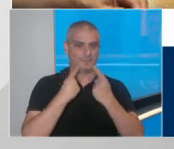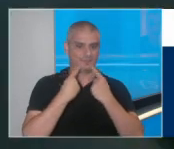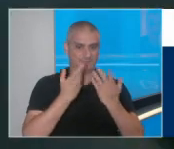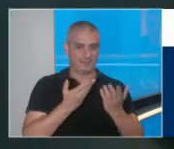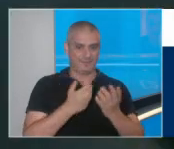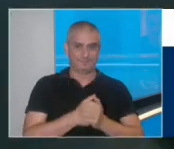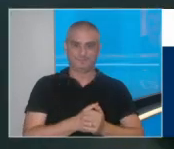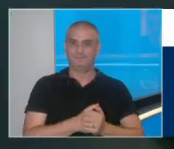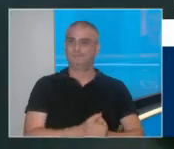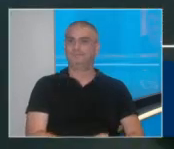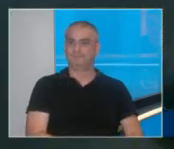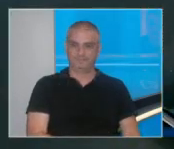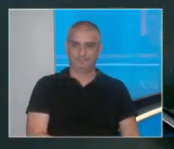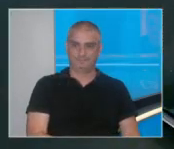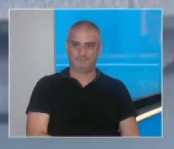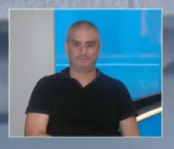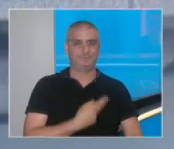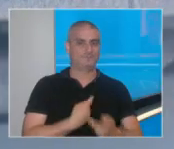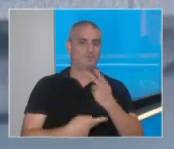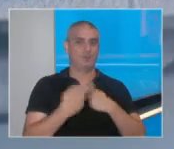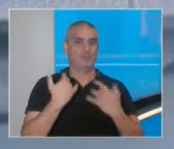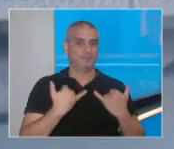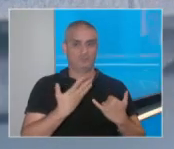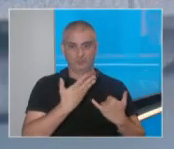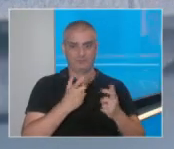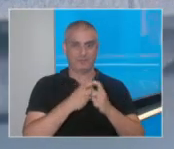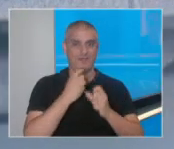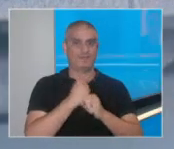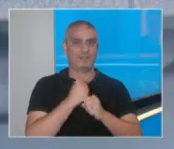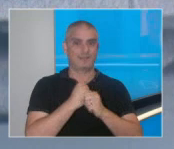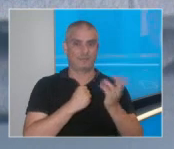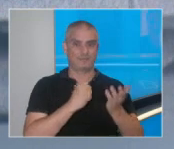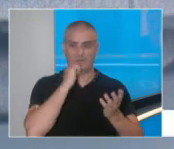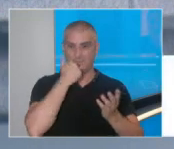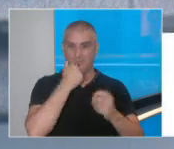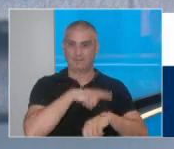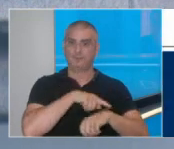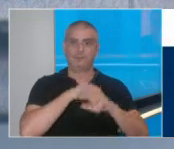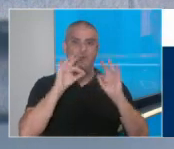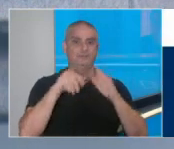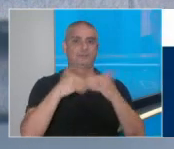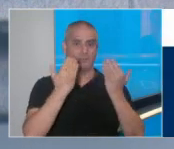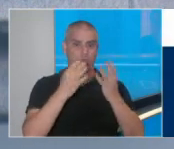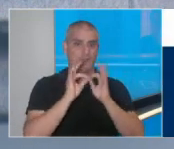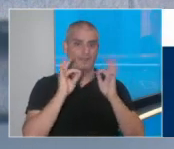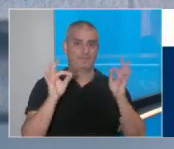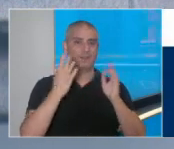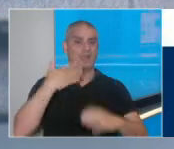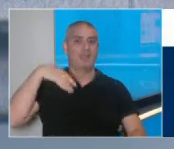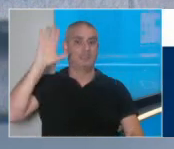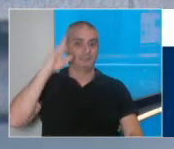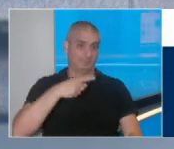הזו. תודה. חוזרים עכשיו למפלגת העבודה. מחר בשעה 10 בבוקר תיפתח